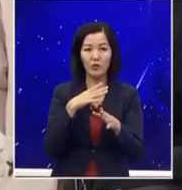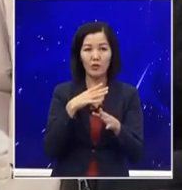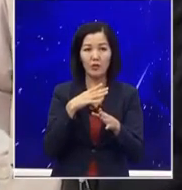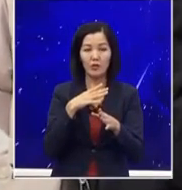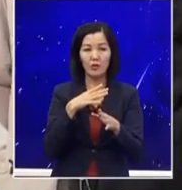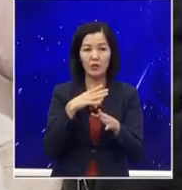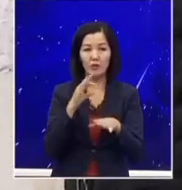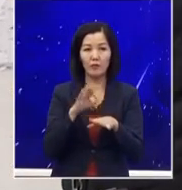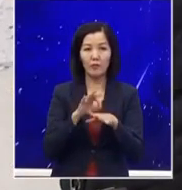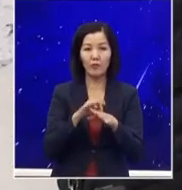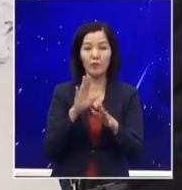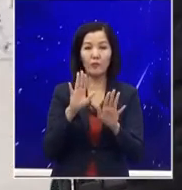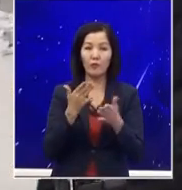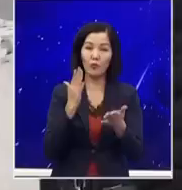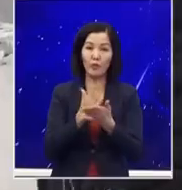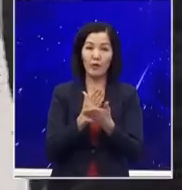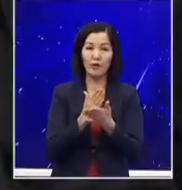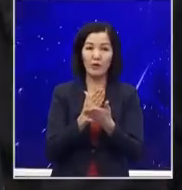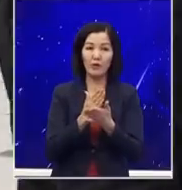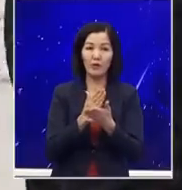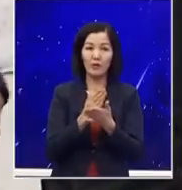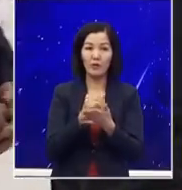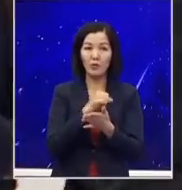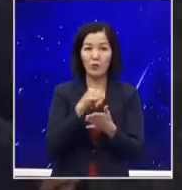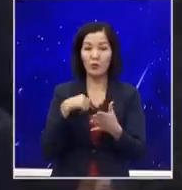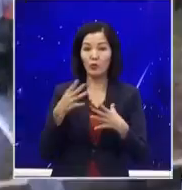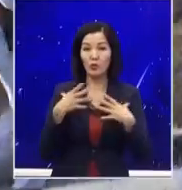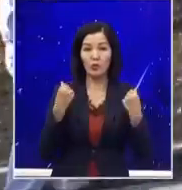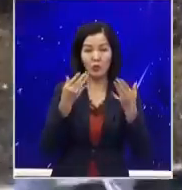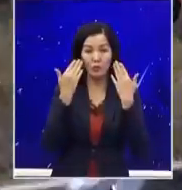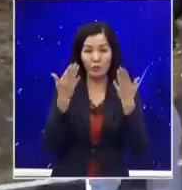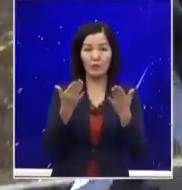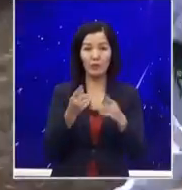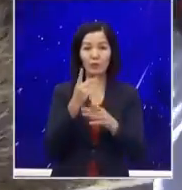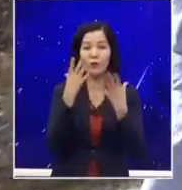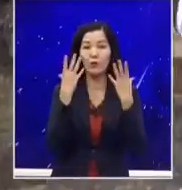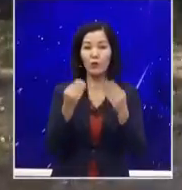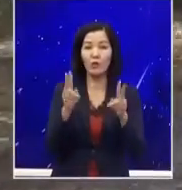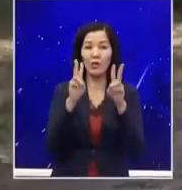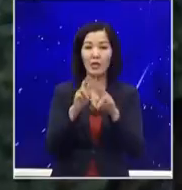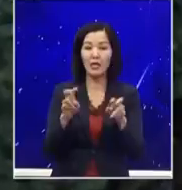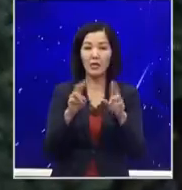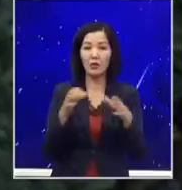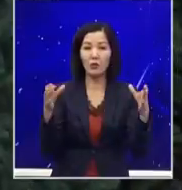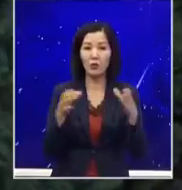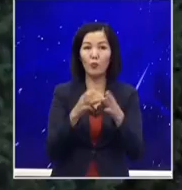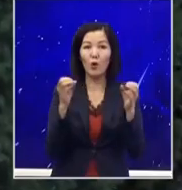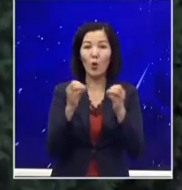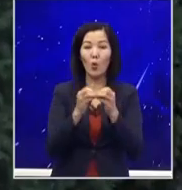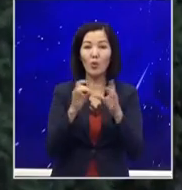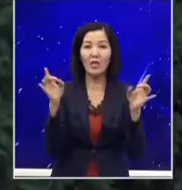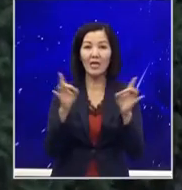біреді, может, ауру шығыны болмайды. Сен өзің денсаулығың нетпейсің ме? Жалпы бір күндік рейд барысында мониторинг тобы 10-нан